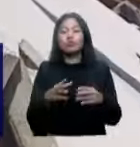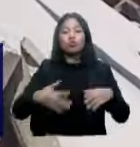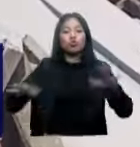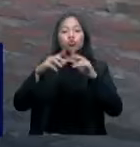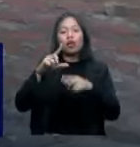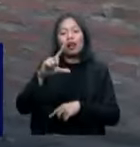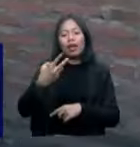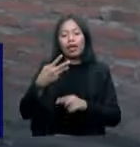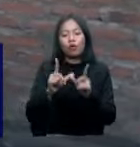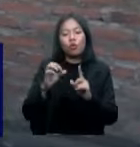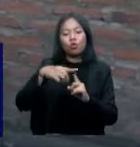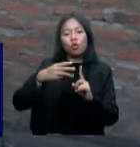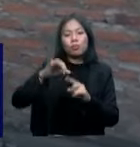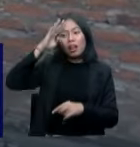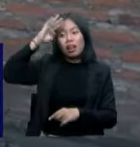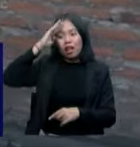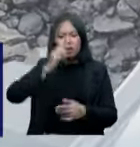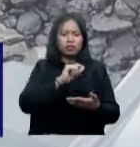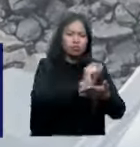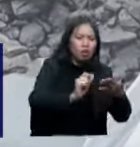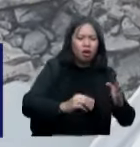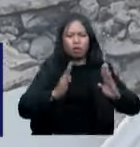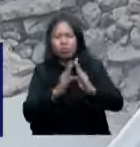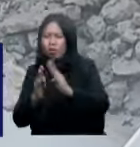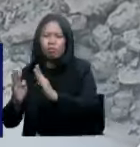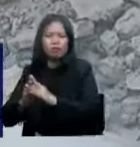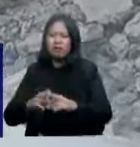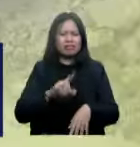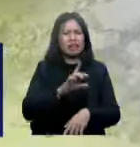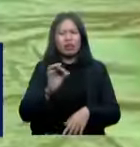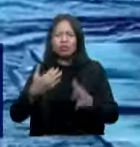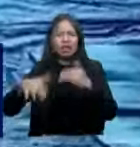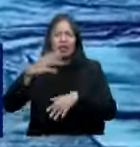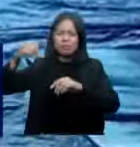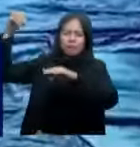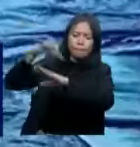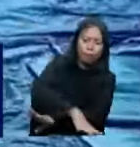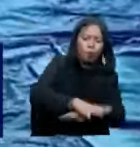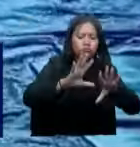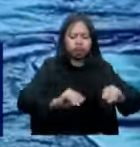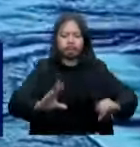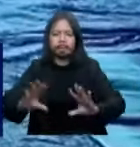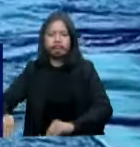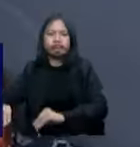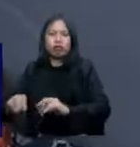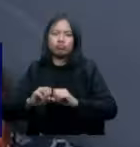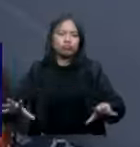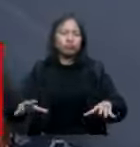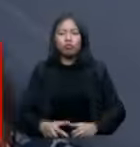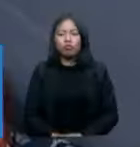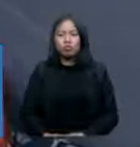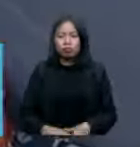desa klatan lo Kecamatan wulanggitang rusak parah ribuan warga sudah mengungsi Kecamatan